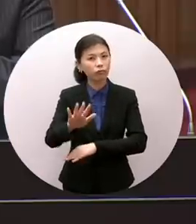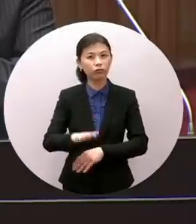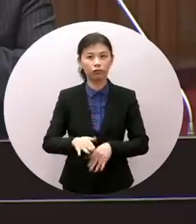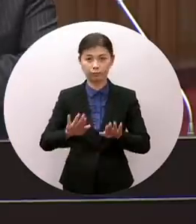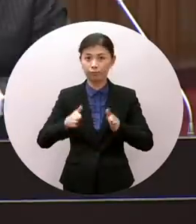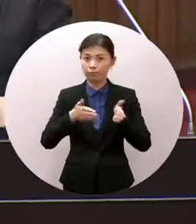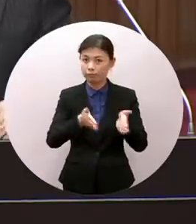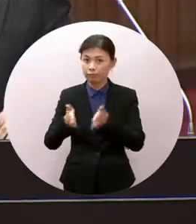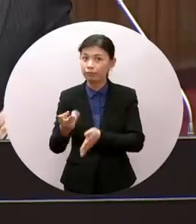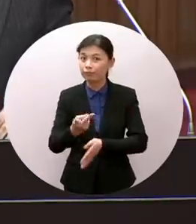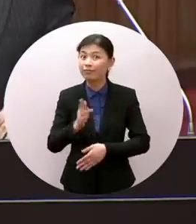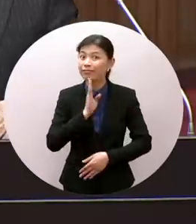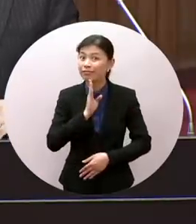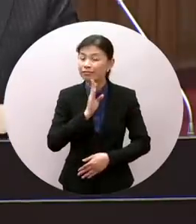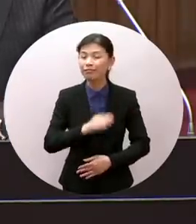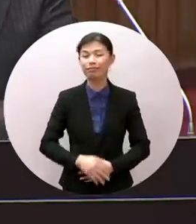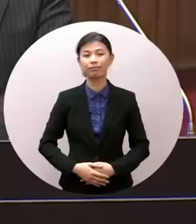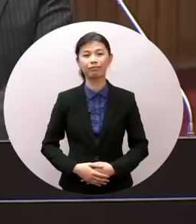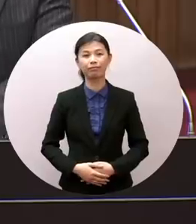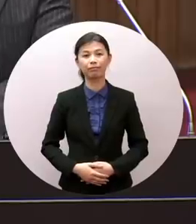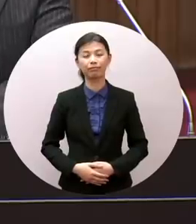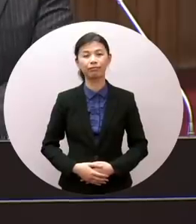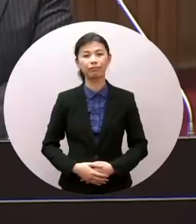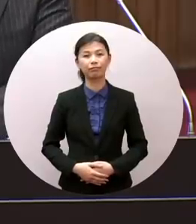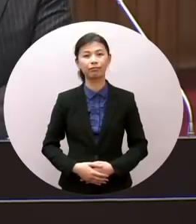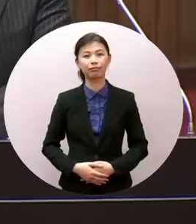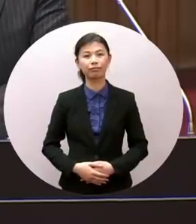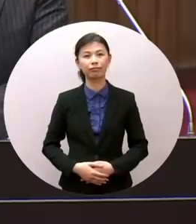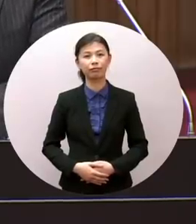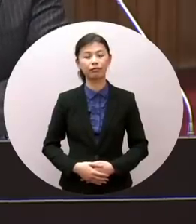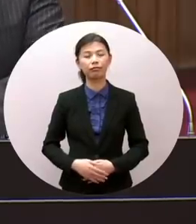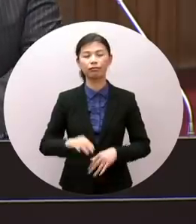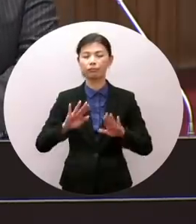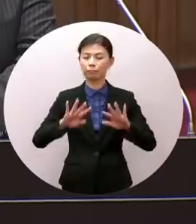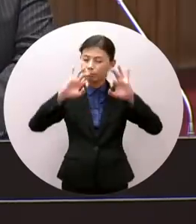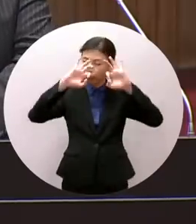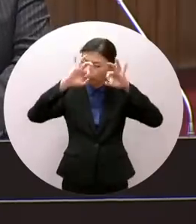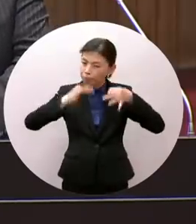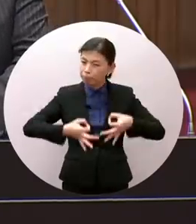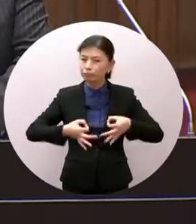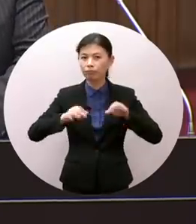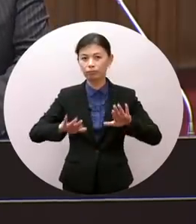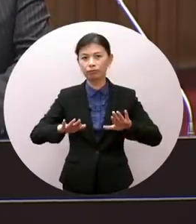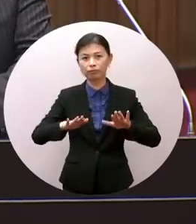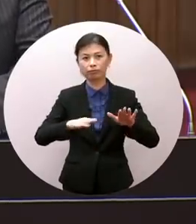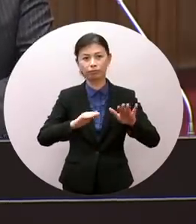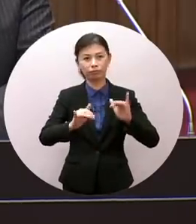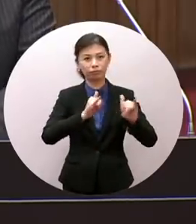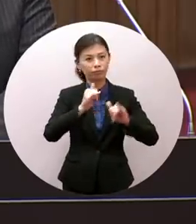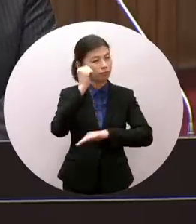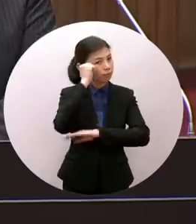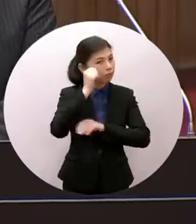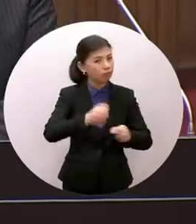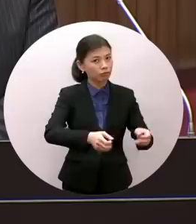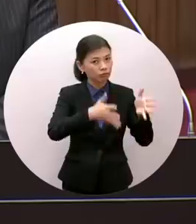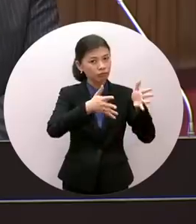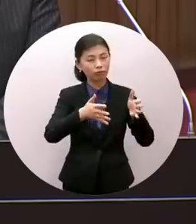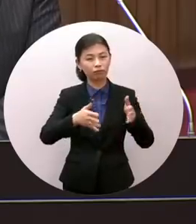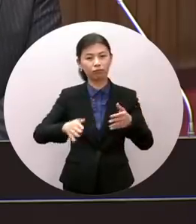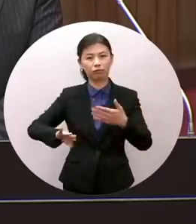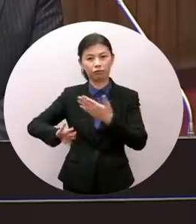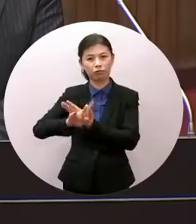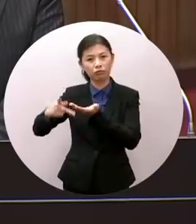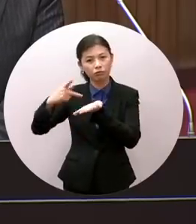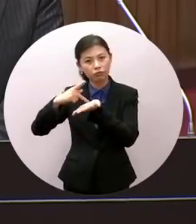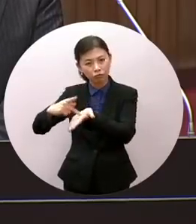朝这2个方向在走？ 对 对，好，那我们就要检视一下我们现在的社会住宅跟我们的包租代管